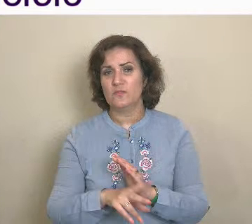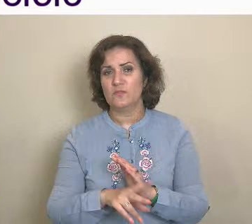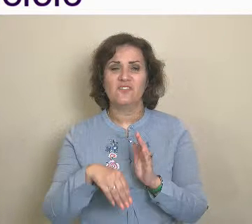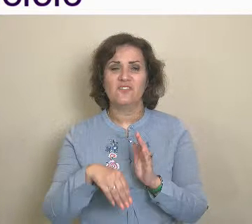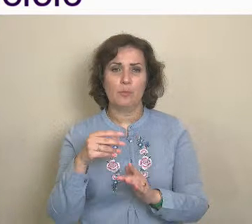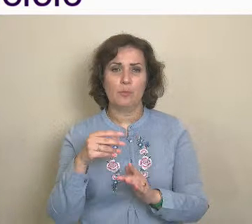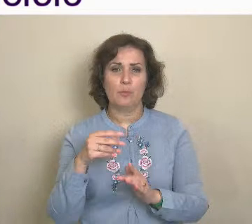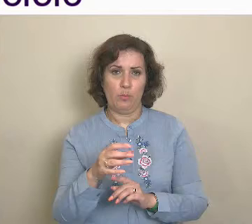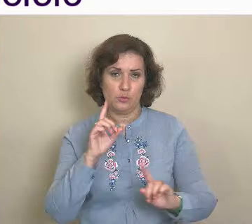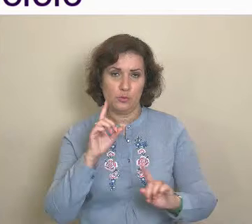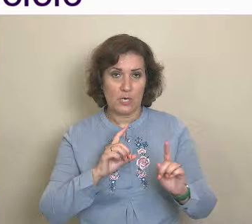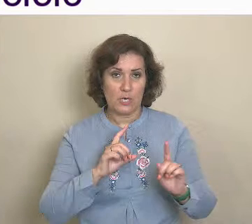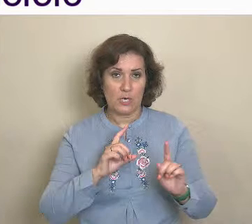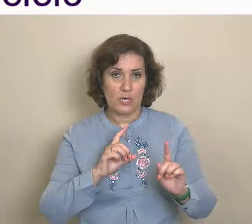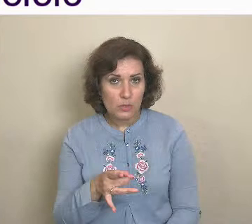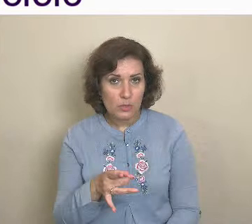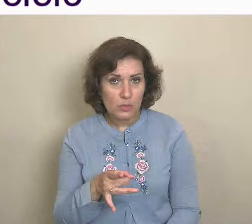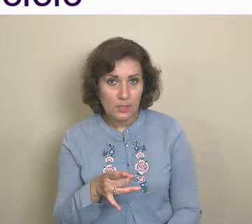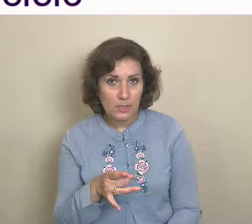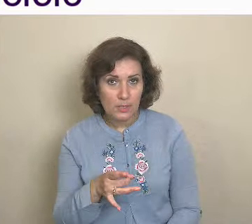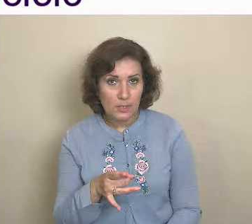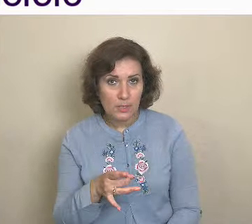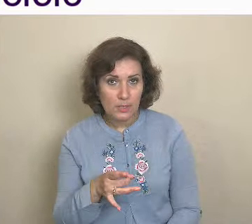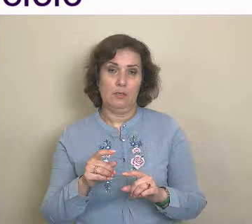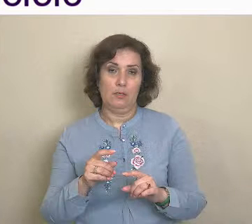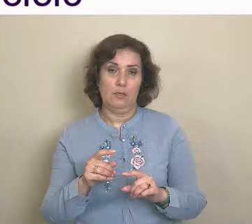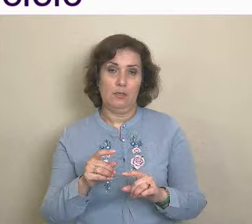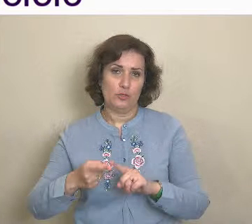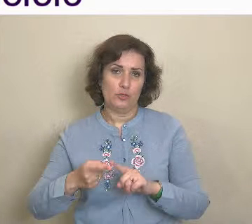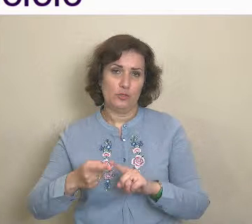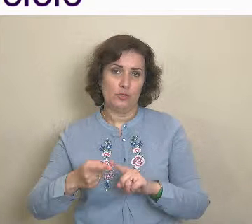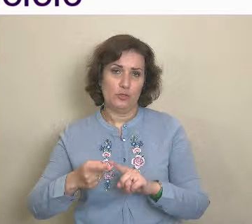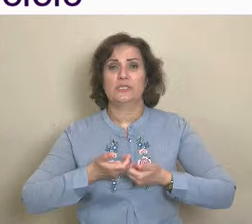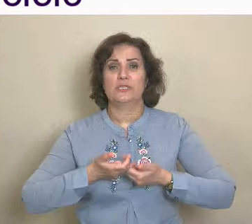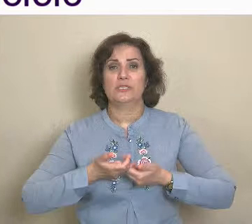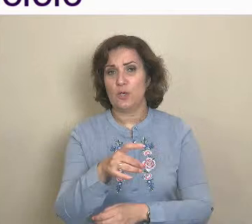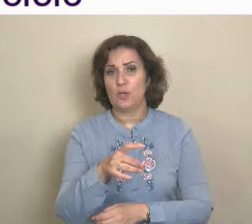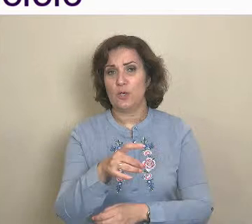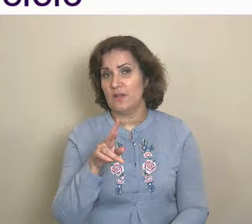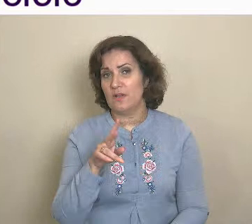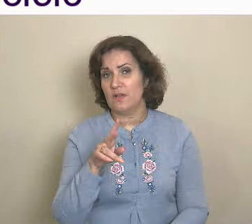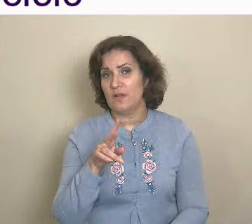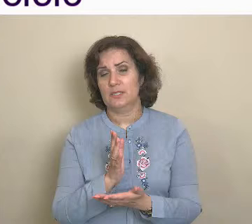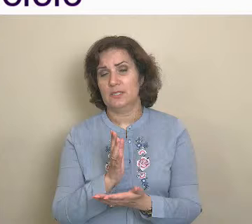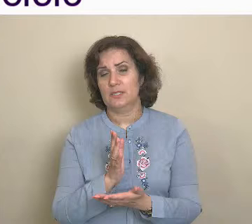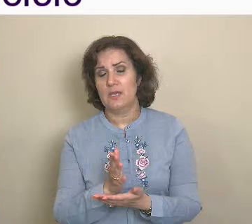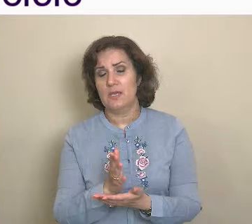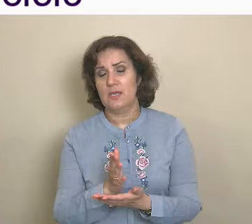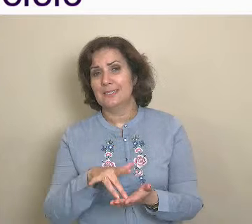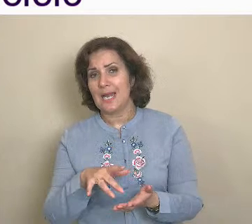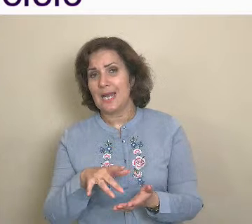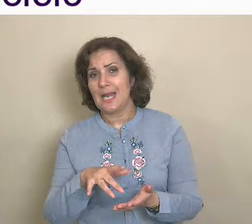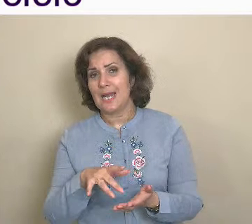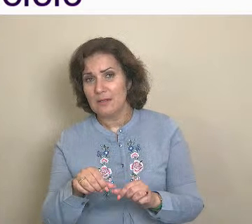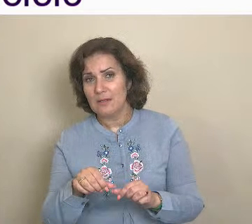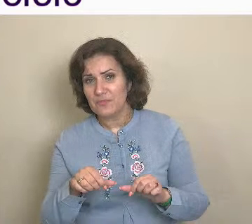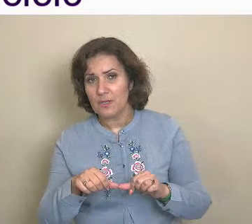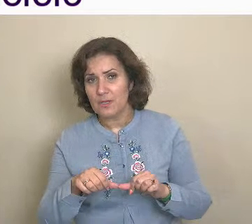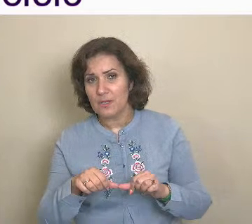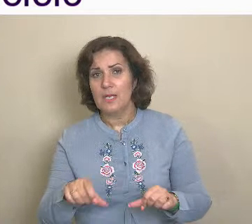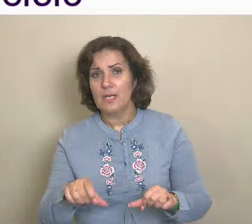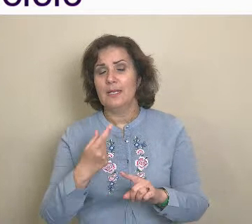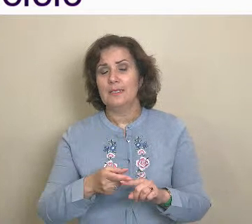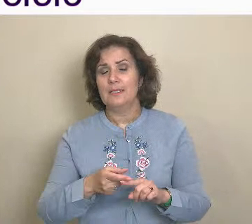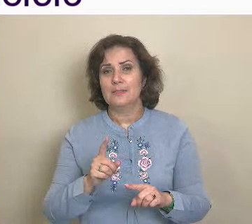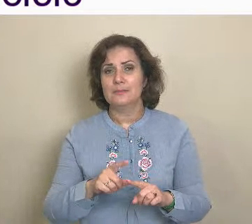до обласної ради? Районна ТВК. І тоді цілком логічно було, що оскільки районна ТВК складається протокол, то Центральна виборча комісія розгляд, якби